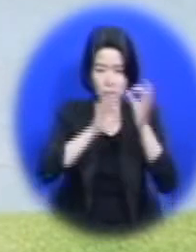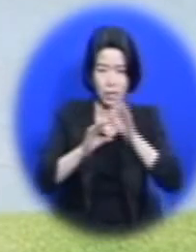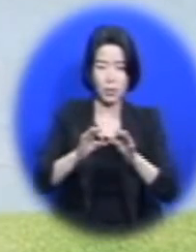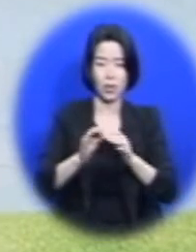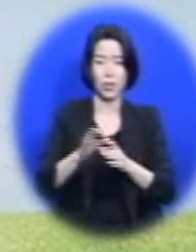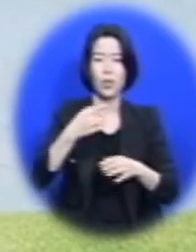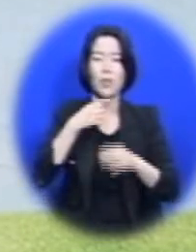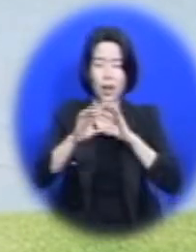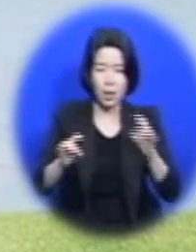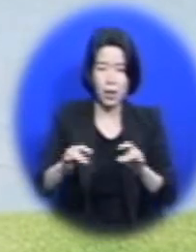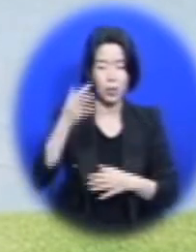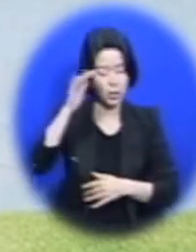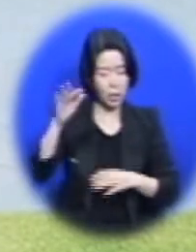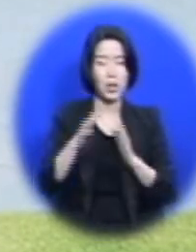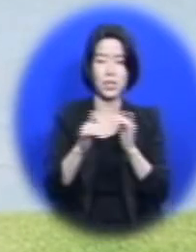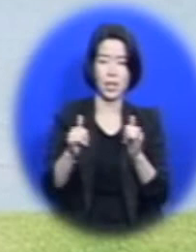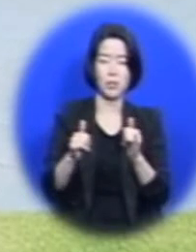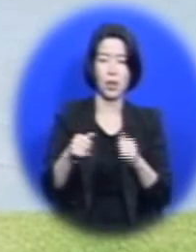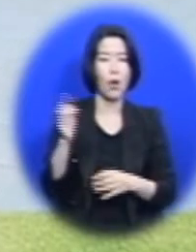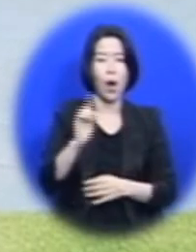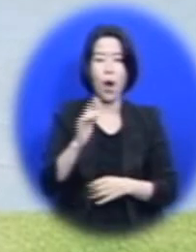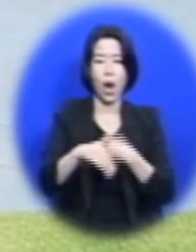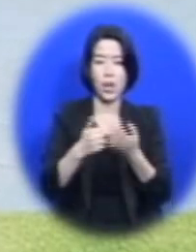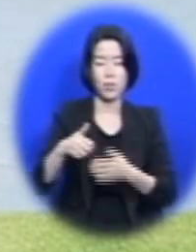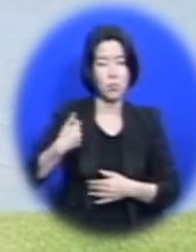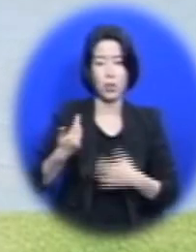사모하는 사람이라면 하나님이 어찌 그걸 모르시겠어요?